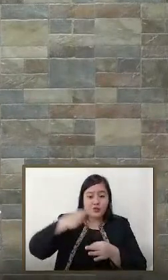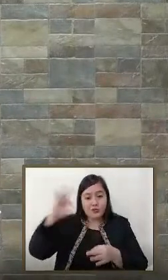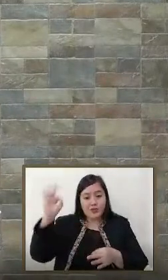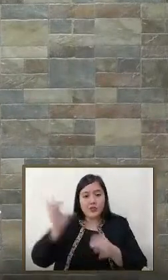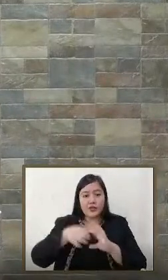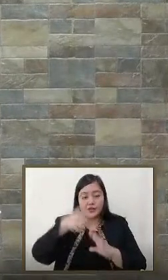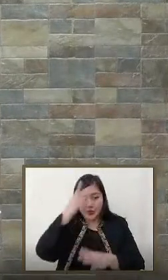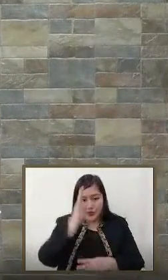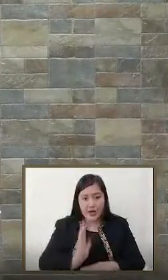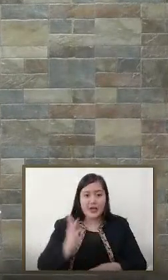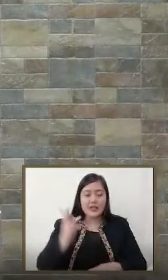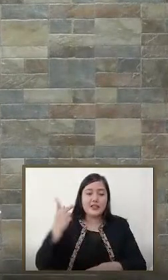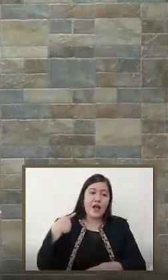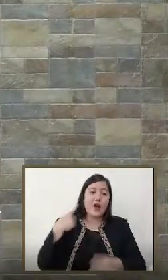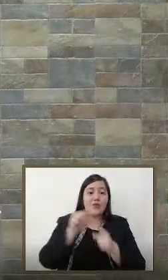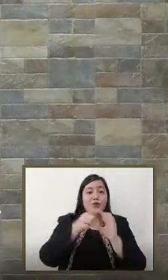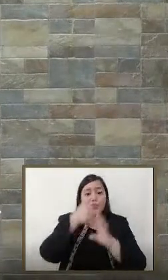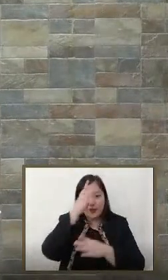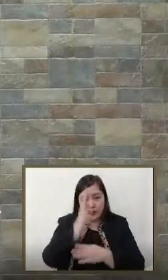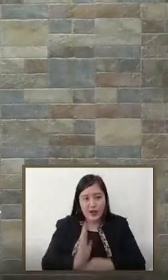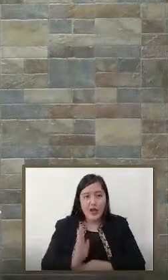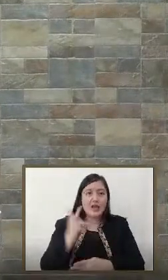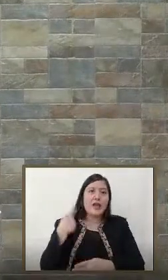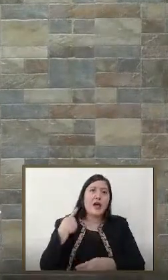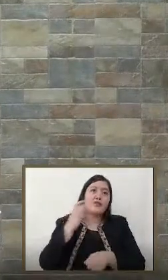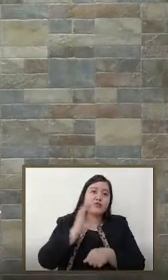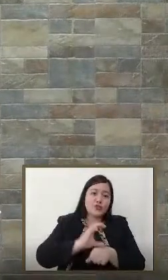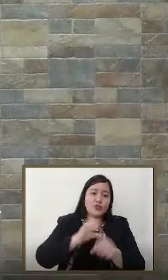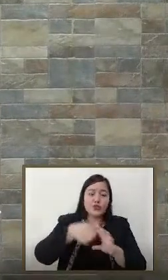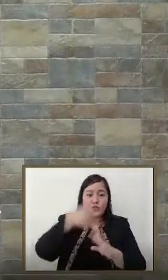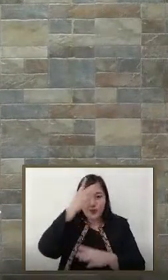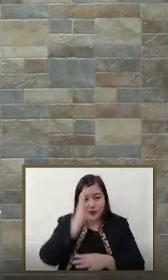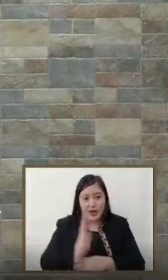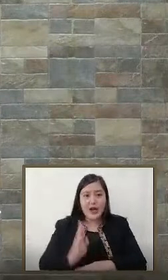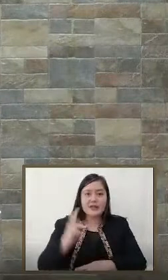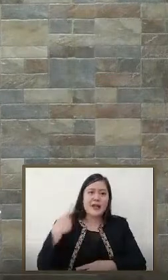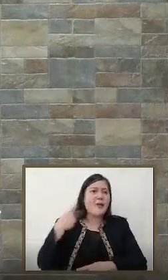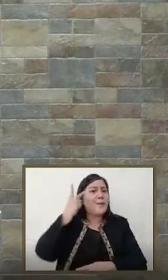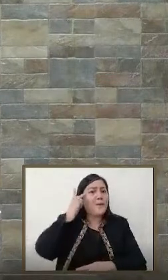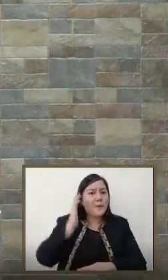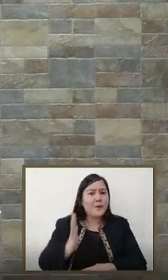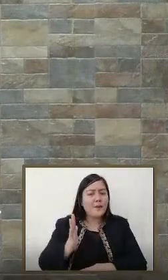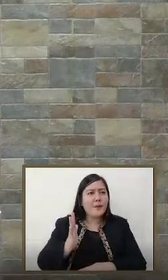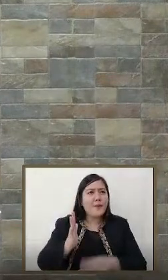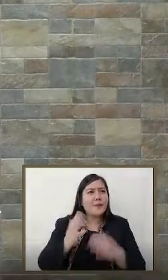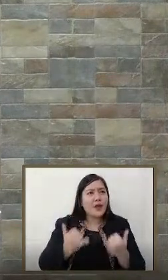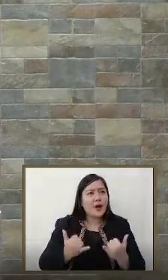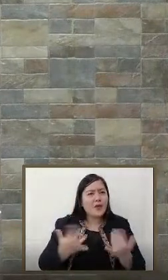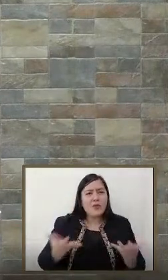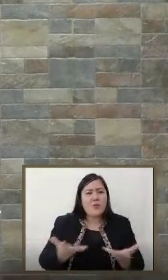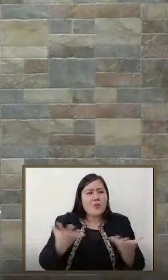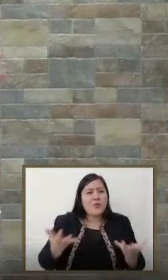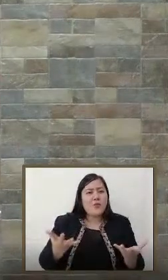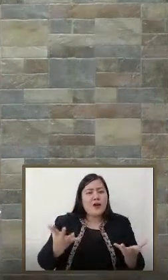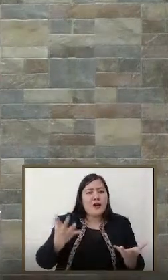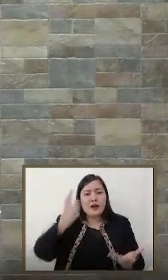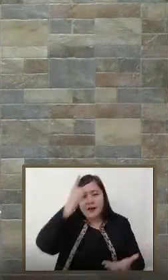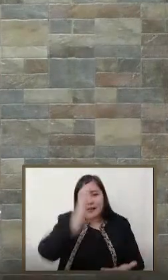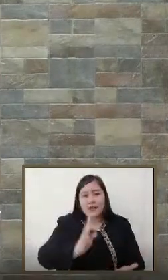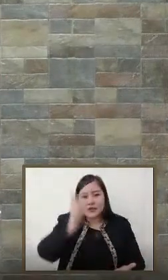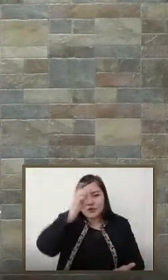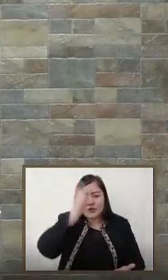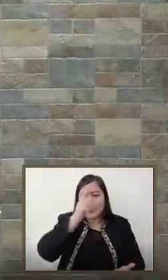May simbahan tayo ng Diyos. May lingkod tayo ng Diyos. Nasaan yung wisdom ng Diyos? Bakit napakahirap